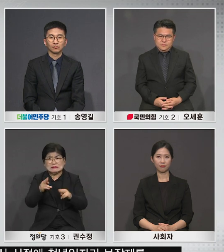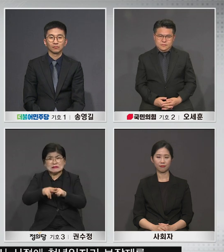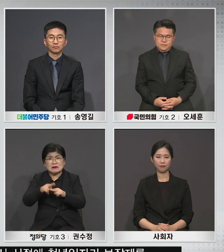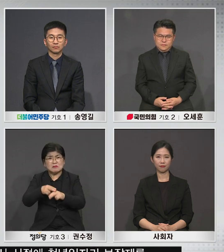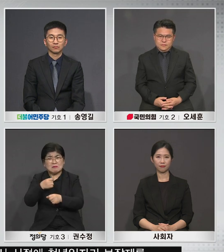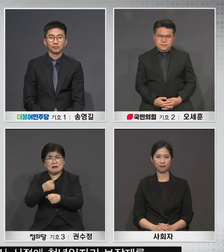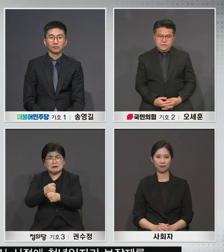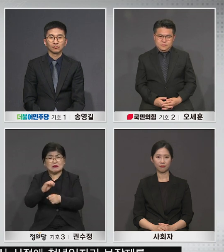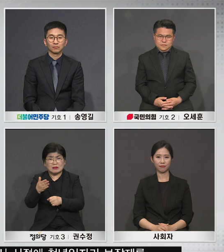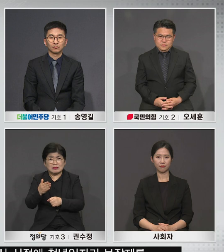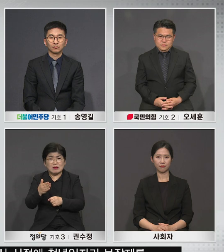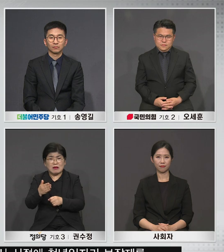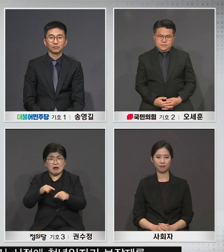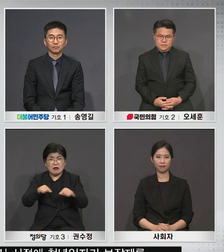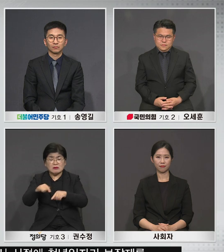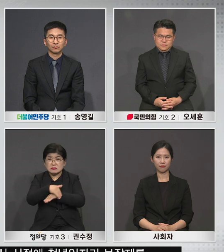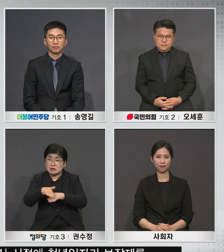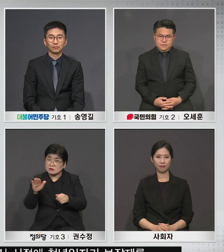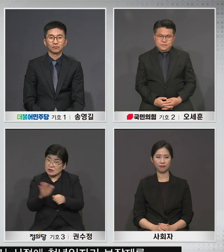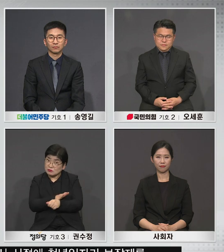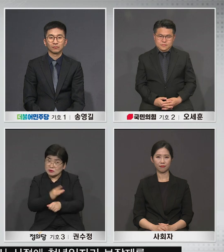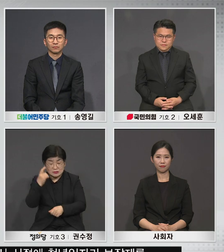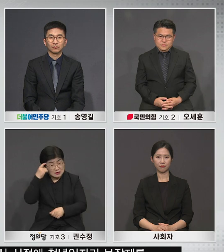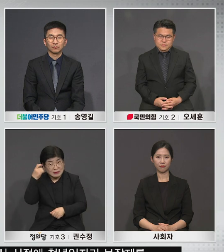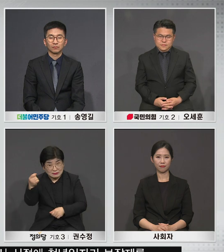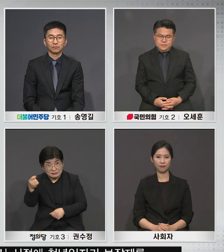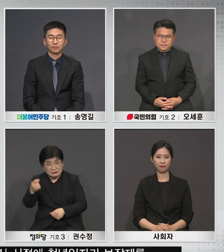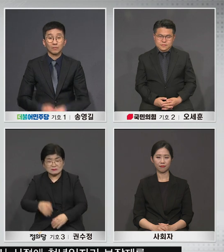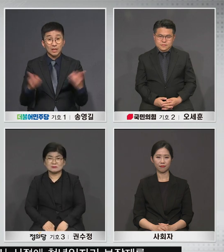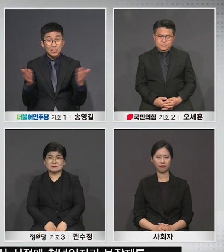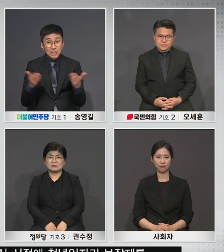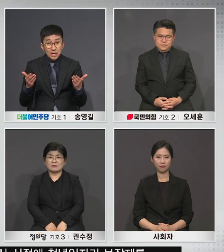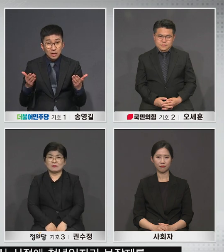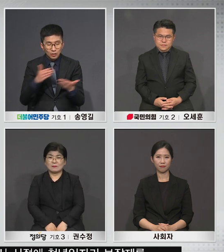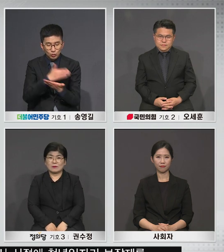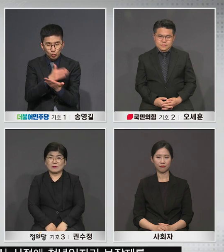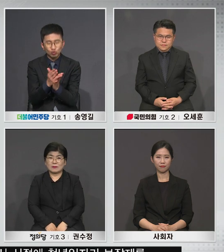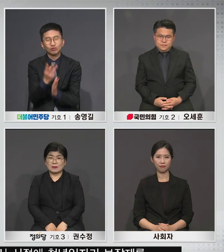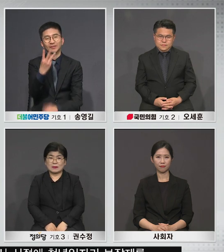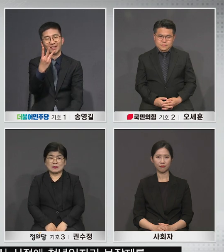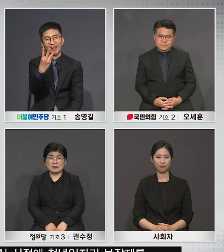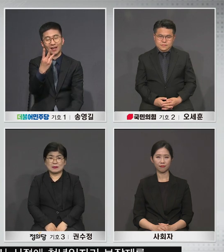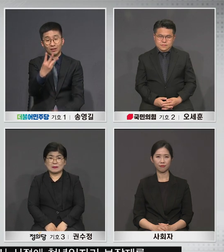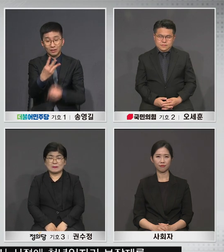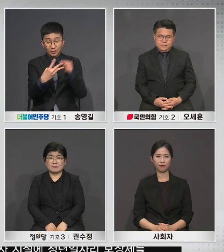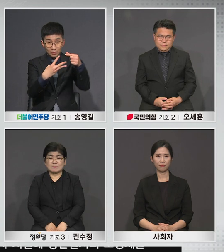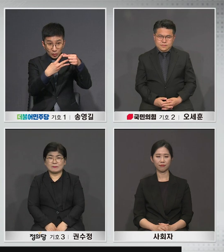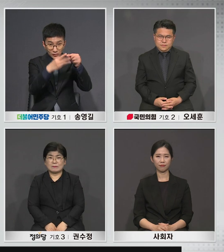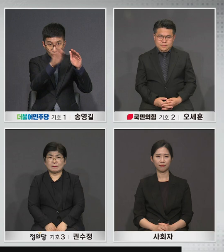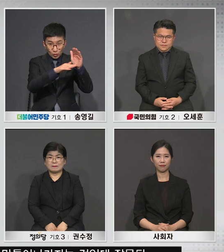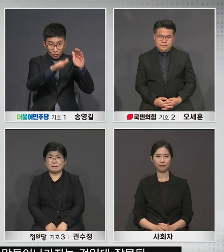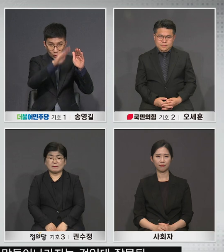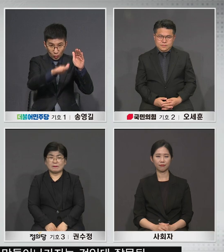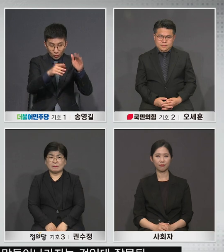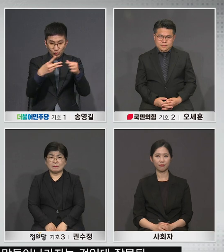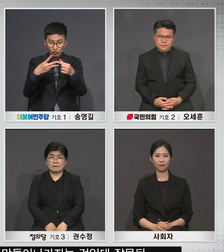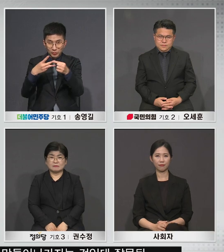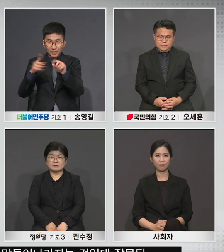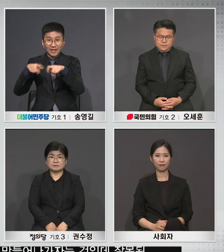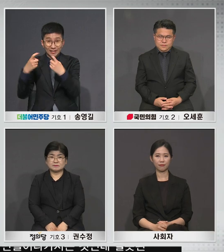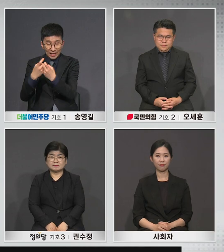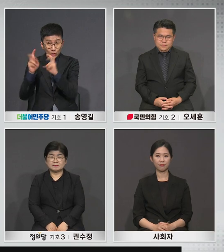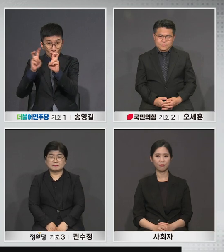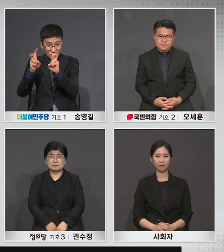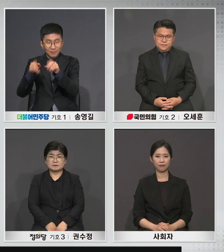것인데 잘못된 정책일까요? 일자리는 세 가지입니다. 말씀드린 대로 공공 일자리가 있고 민간이 만드는